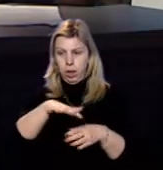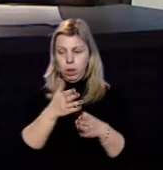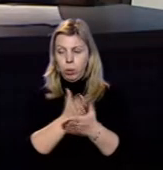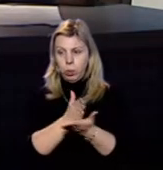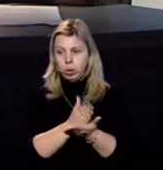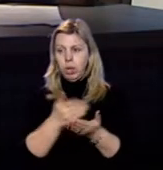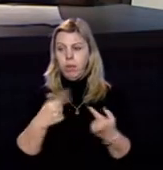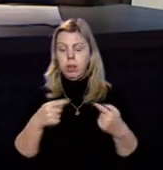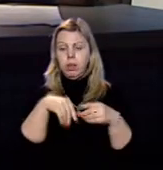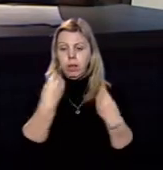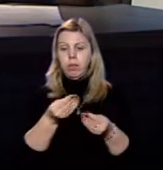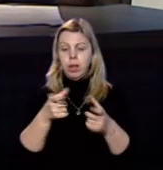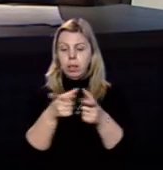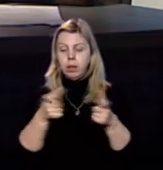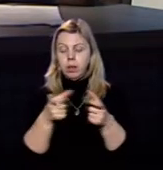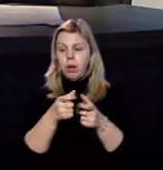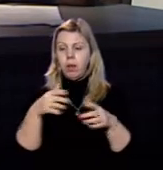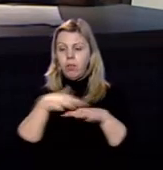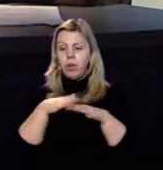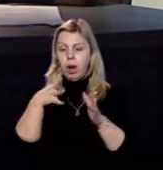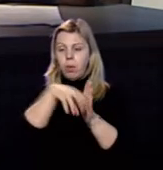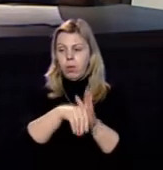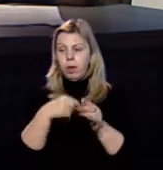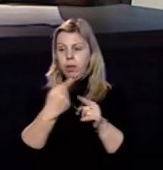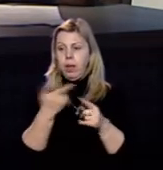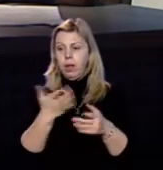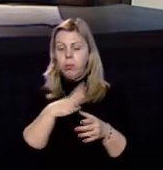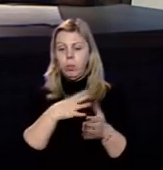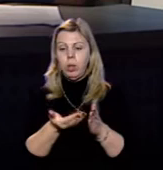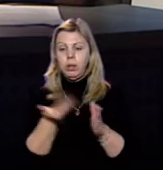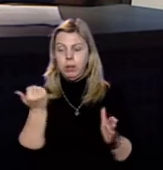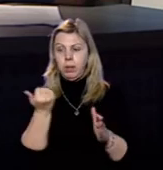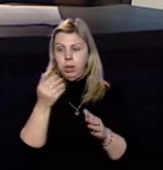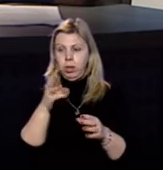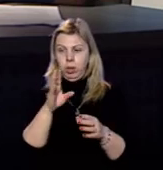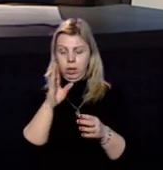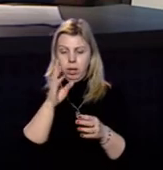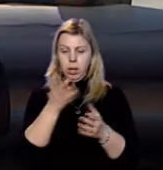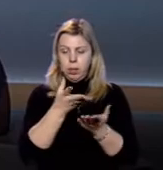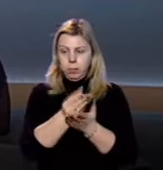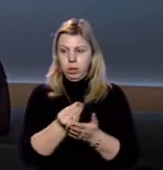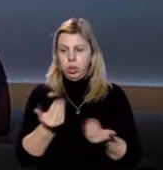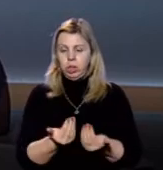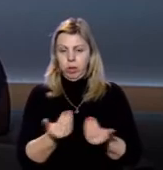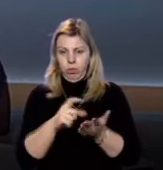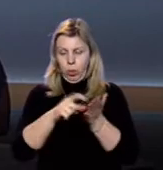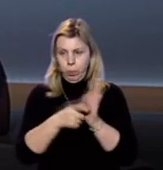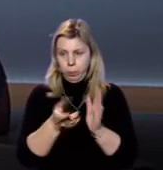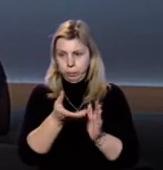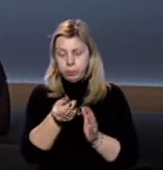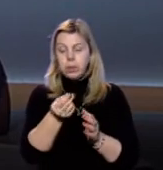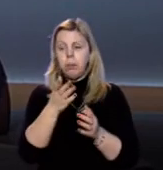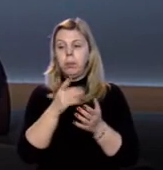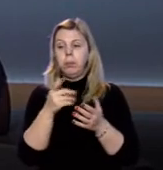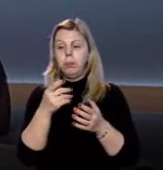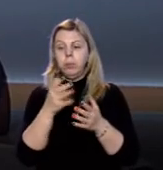вони вже надавали платіжку з врахуванням тої пільги, яка була знята з оплати житлово-комунальних послуг. Тепер суми